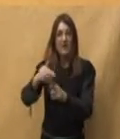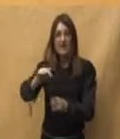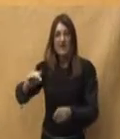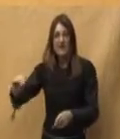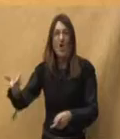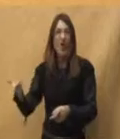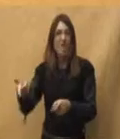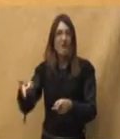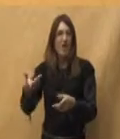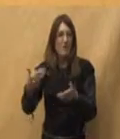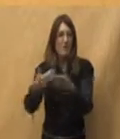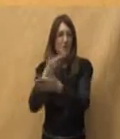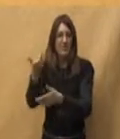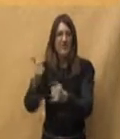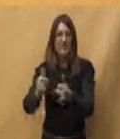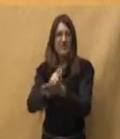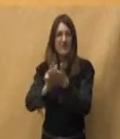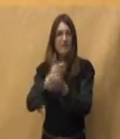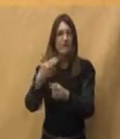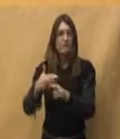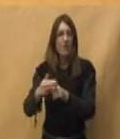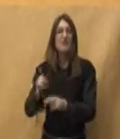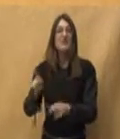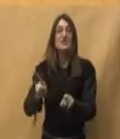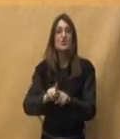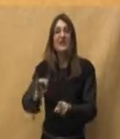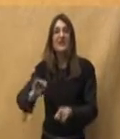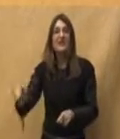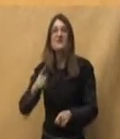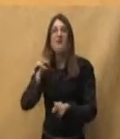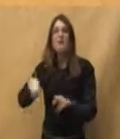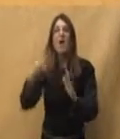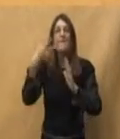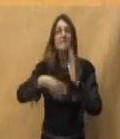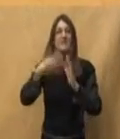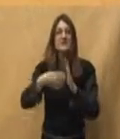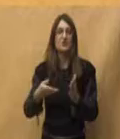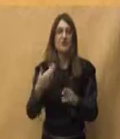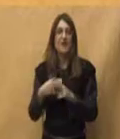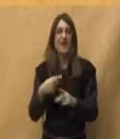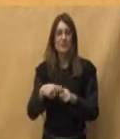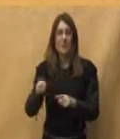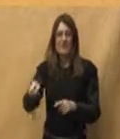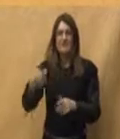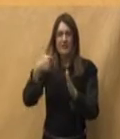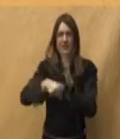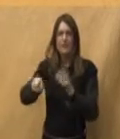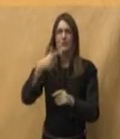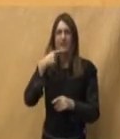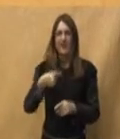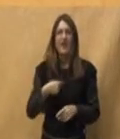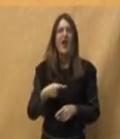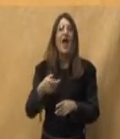ovih civilizacijskih bolesti koje ste vi spomenuli, a na kraju krajeva i djeca psihički, jer ste vi kazali u jednom intervjuu da